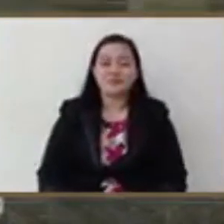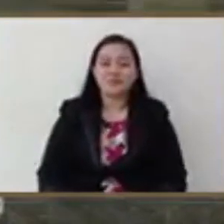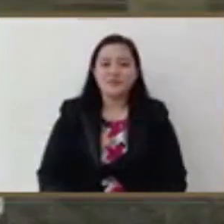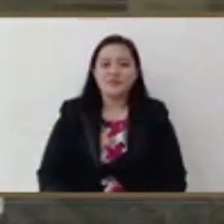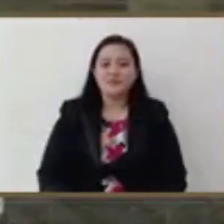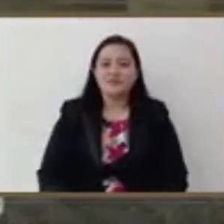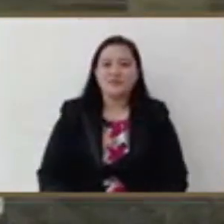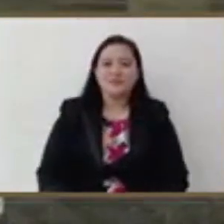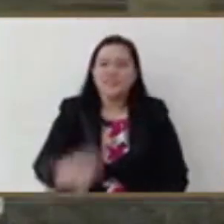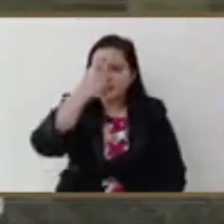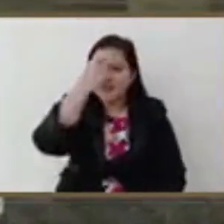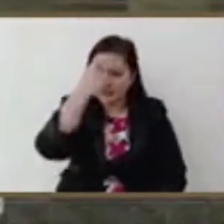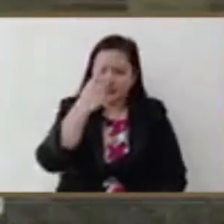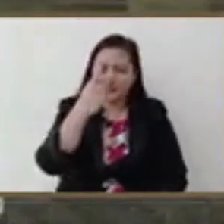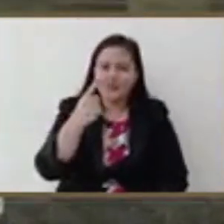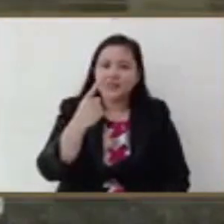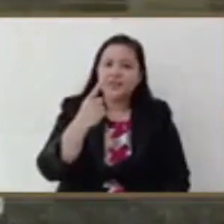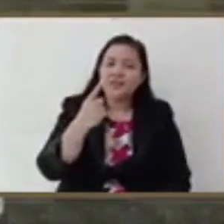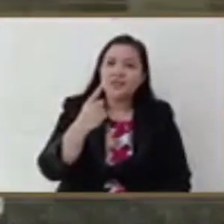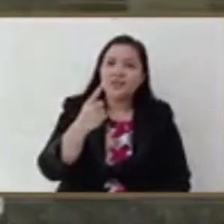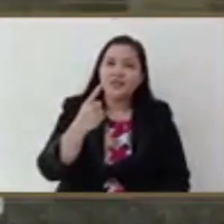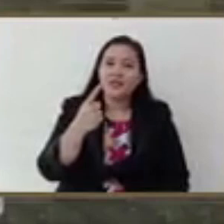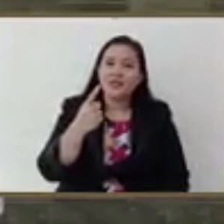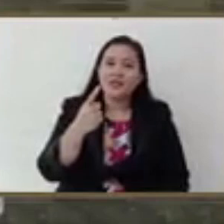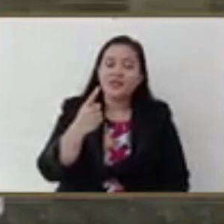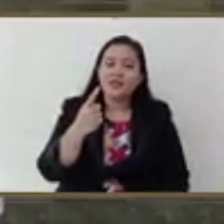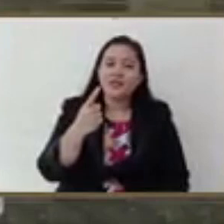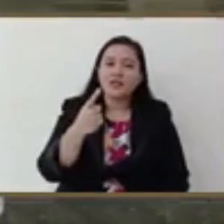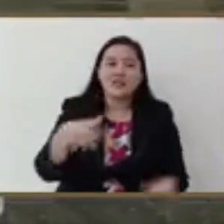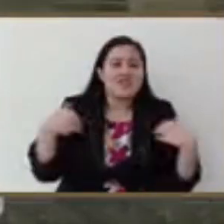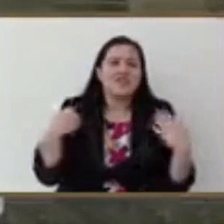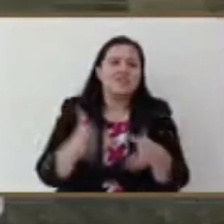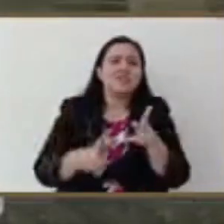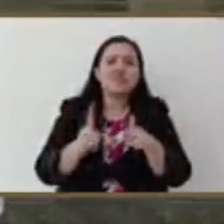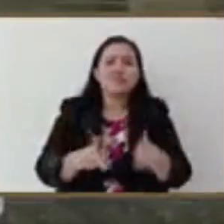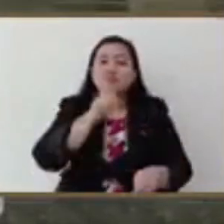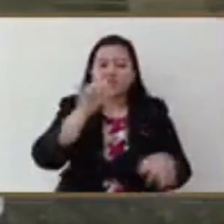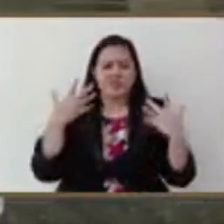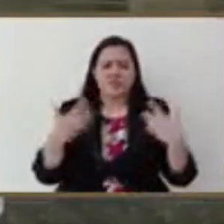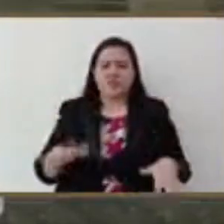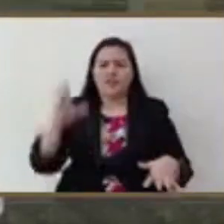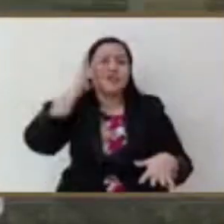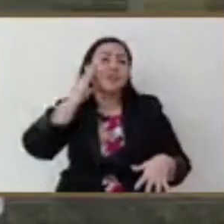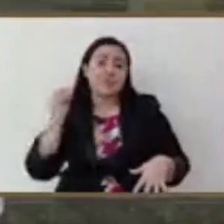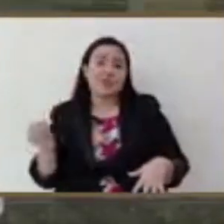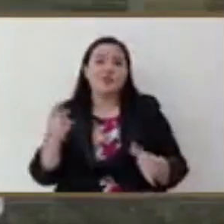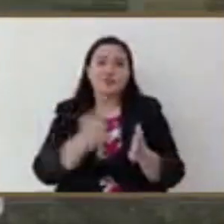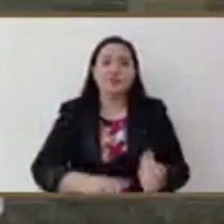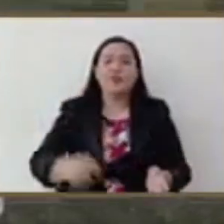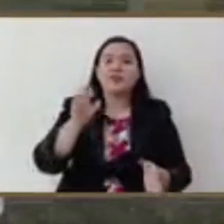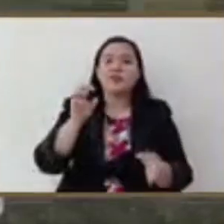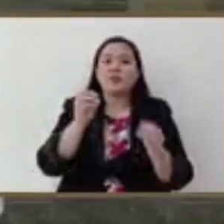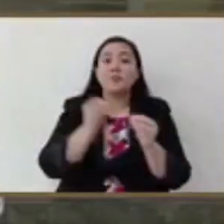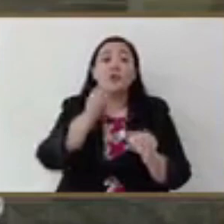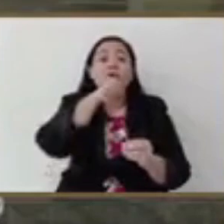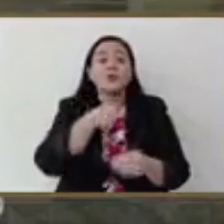Ha? Wala pa kayo, hindi nyo pa naranasan yung naranasan ng kinakaya ninyo. And you have the